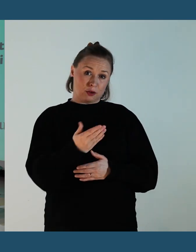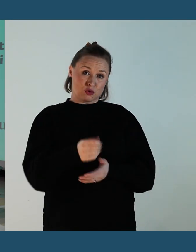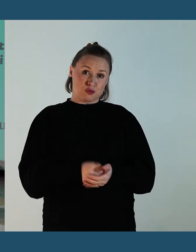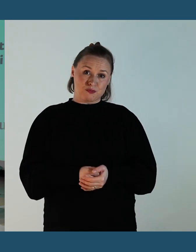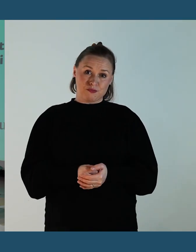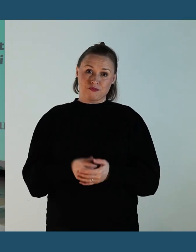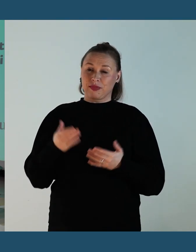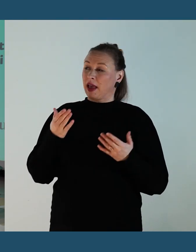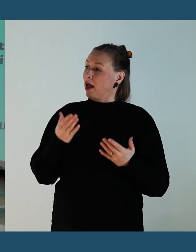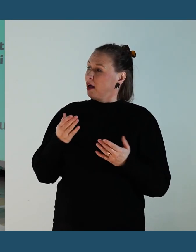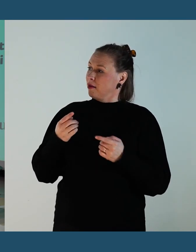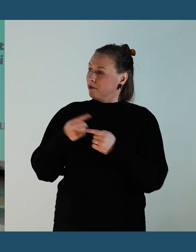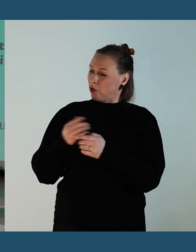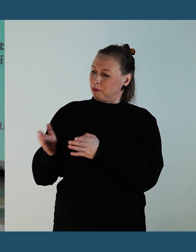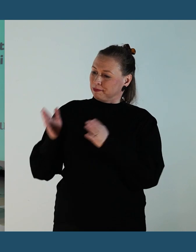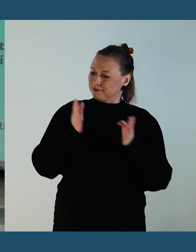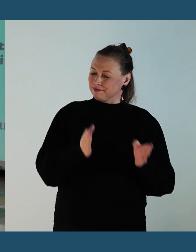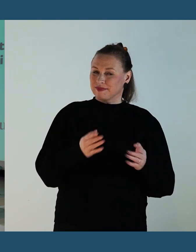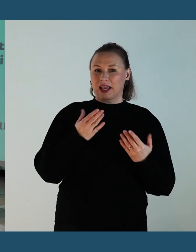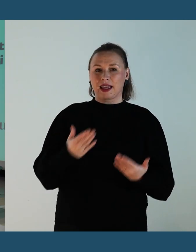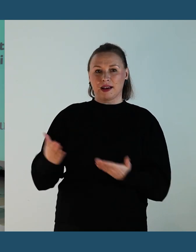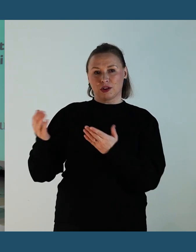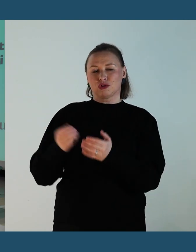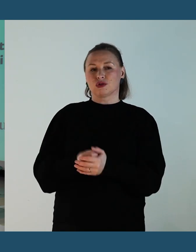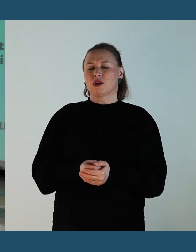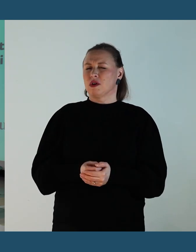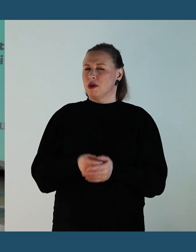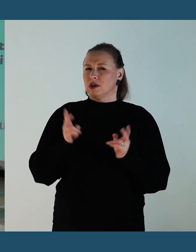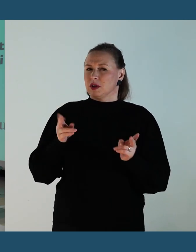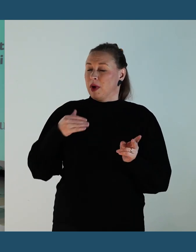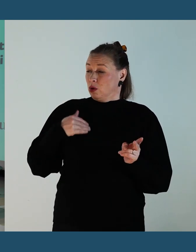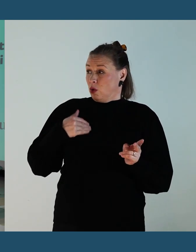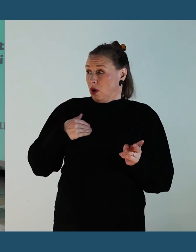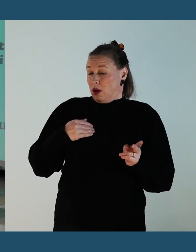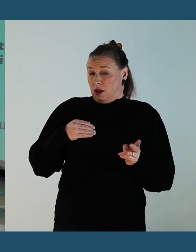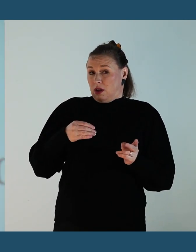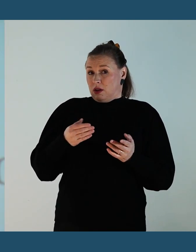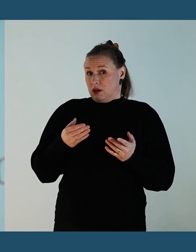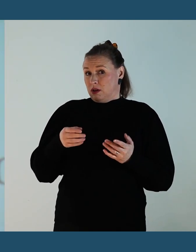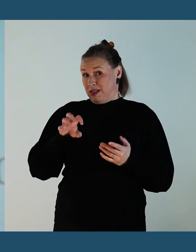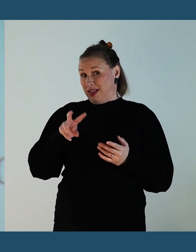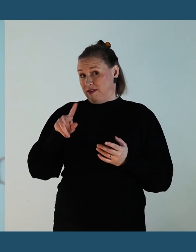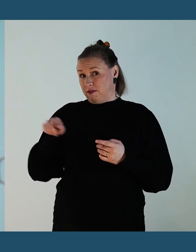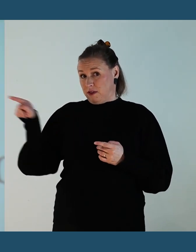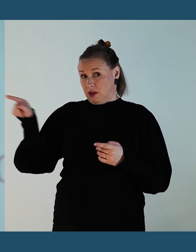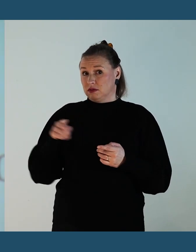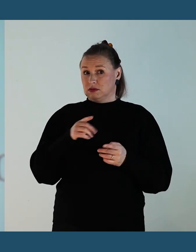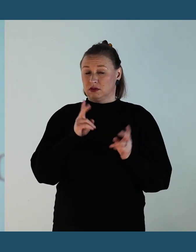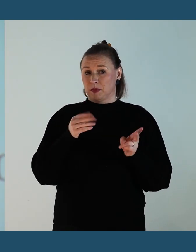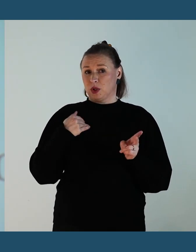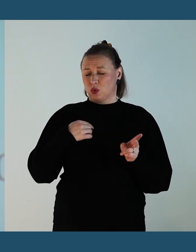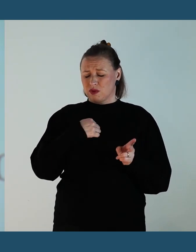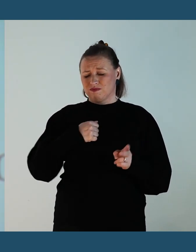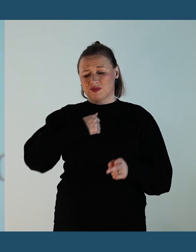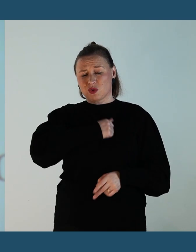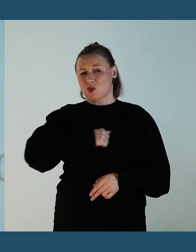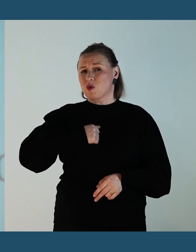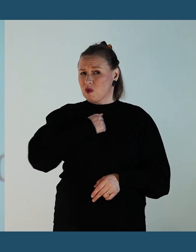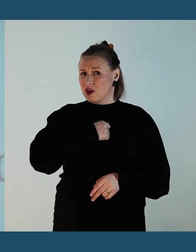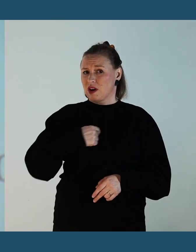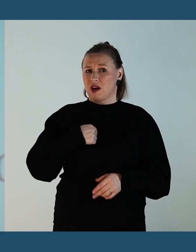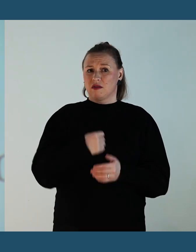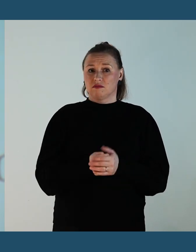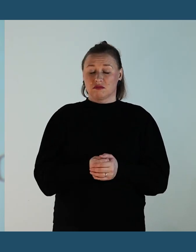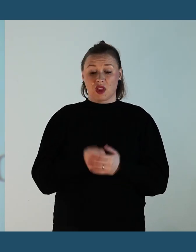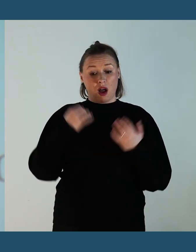Kiitos. Eli todellakin samanlainen tunne tulee näistä otsikoista kuin Eevallekin, eli surullinen, että Suomea pidetään vakaana